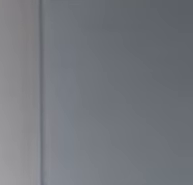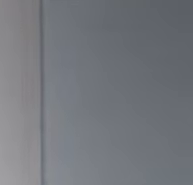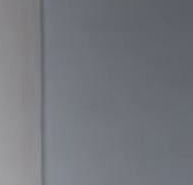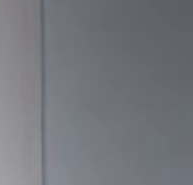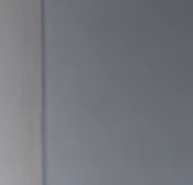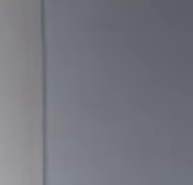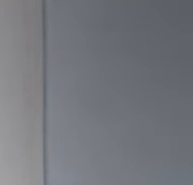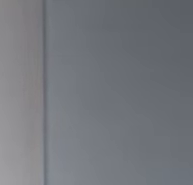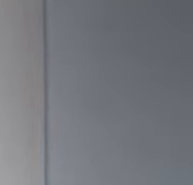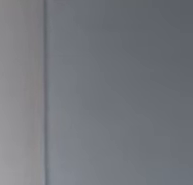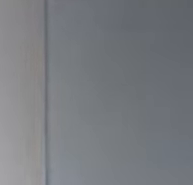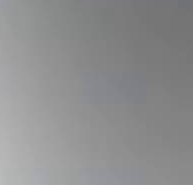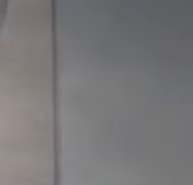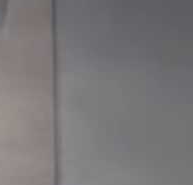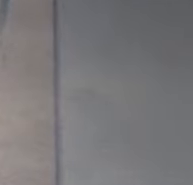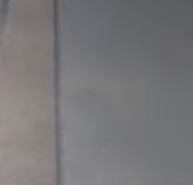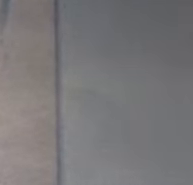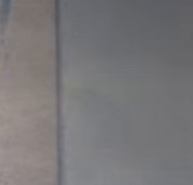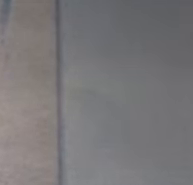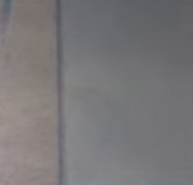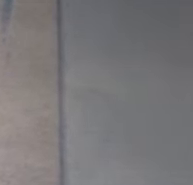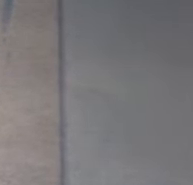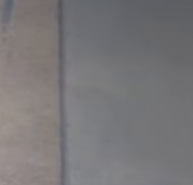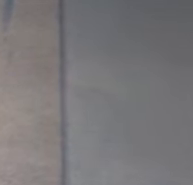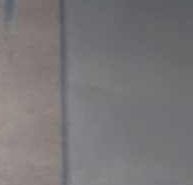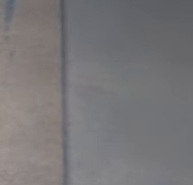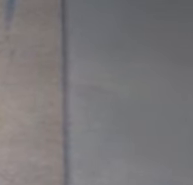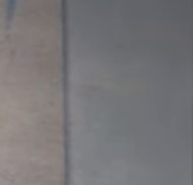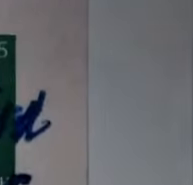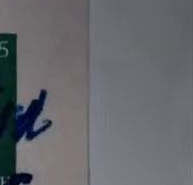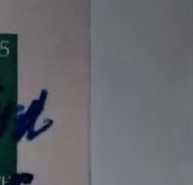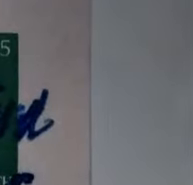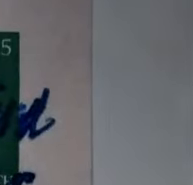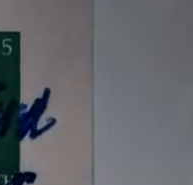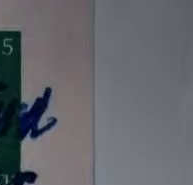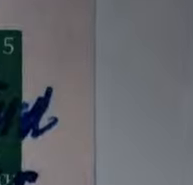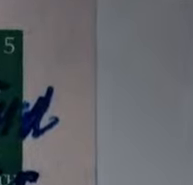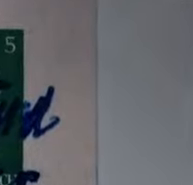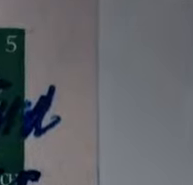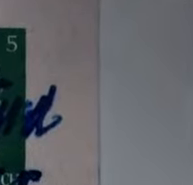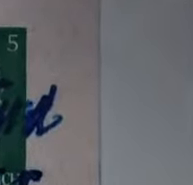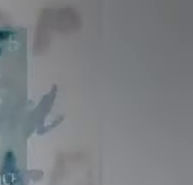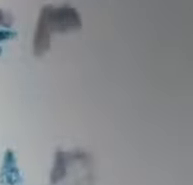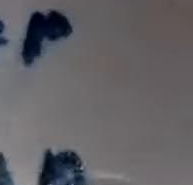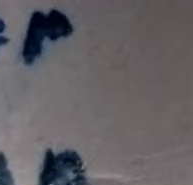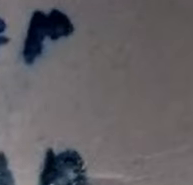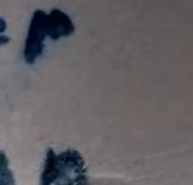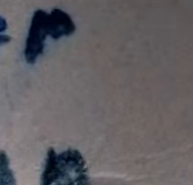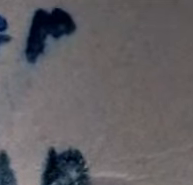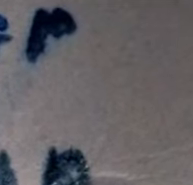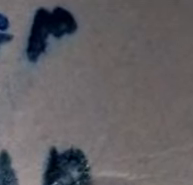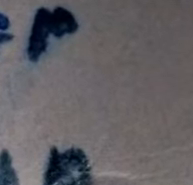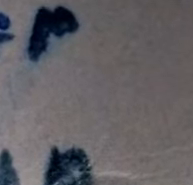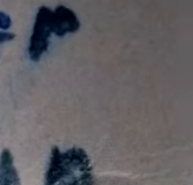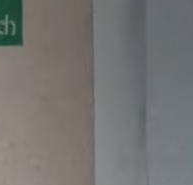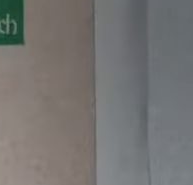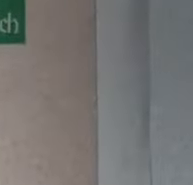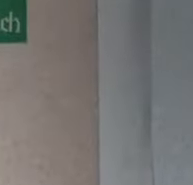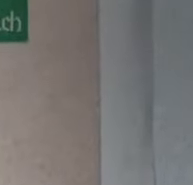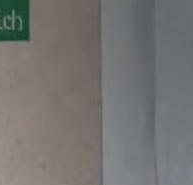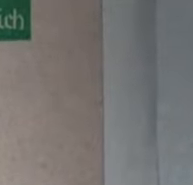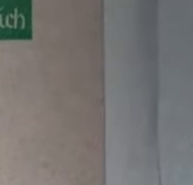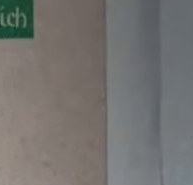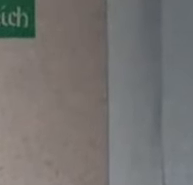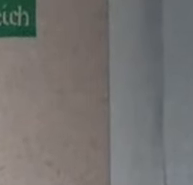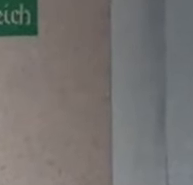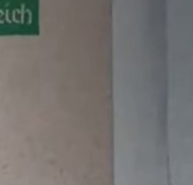Er bringt seinen Hass auf Hitler zu Papier und schreibt anonyme Postkarten. Um auf die aussichtslose Situation